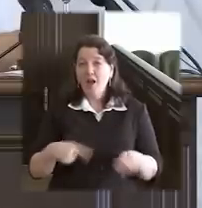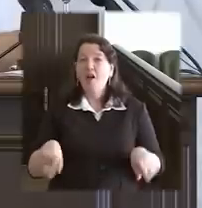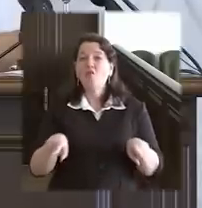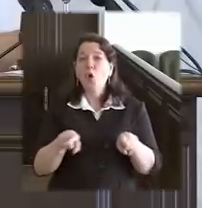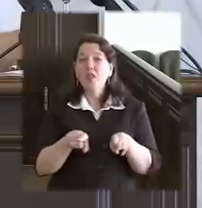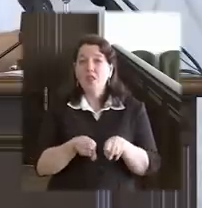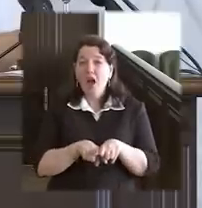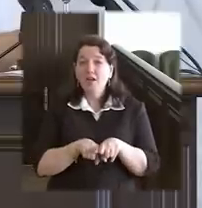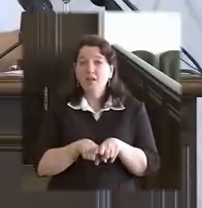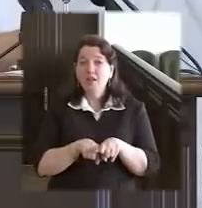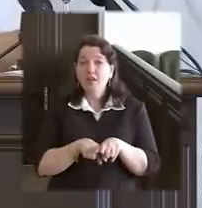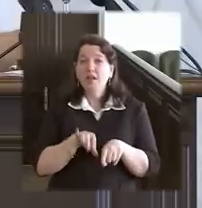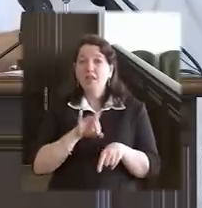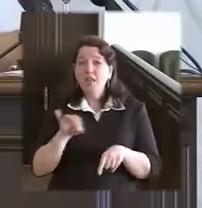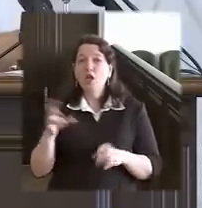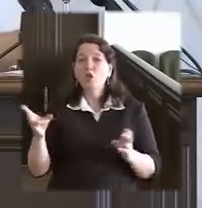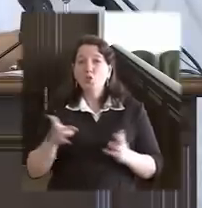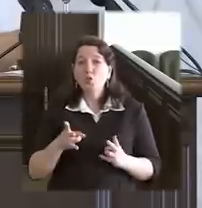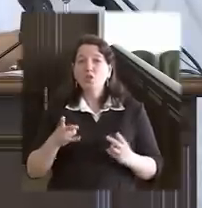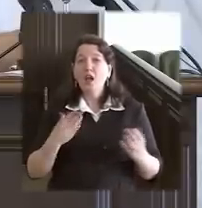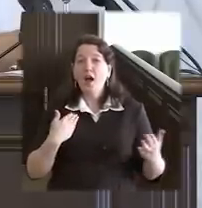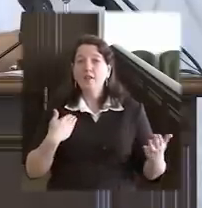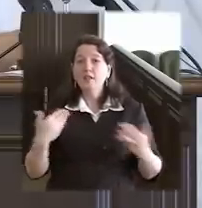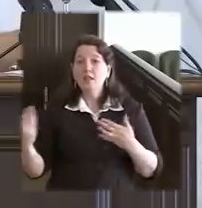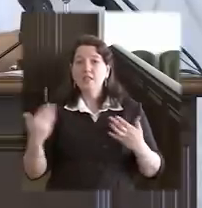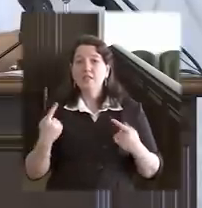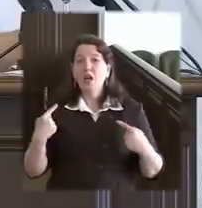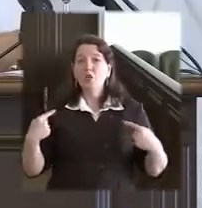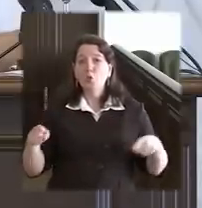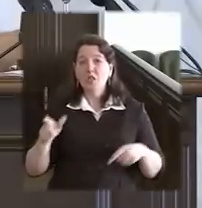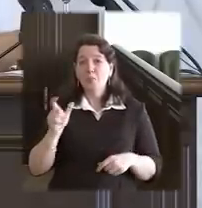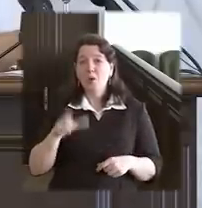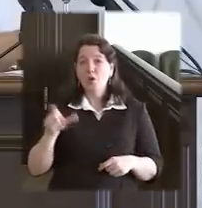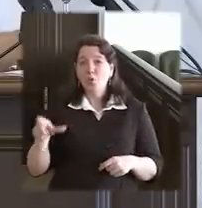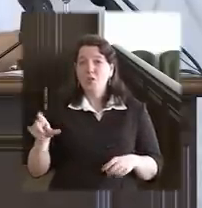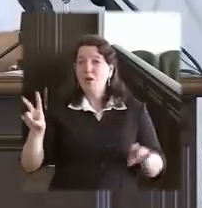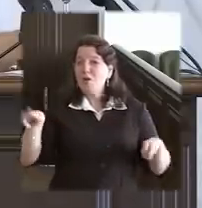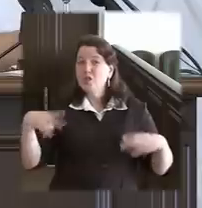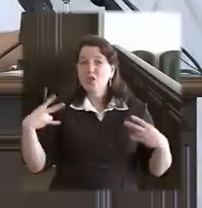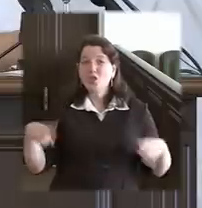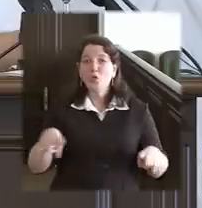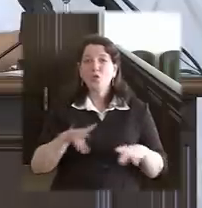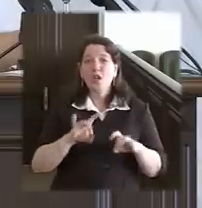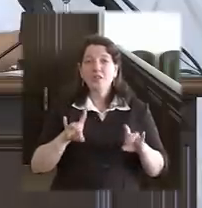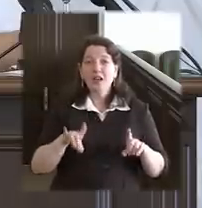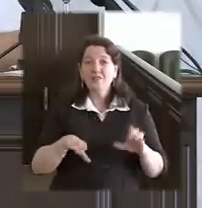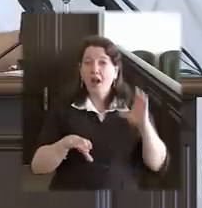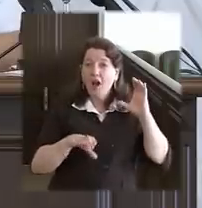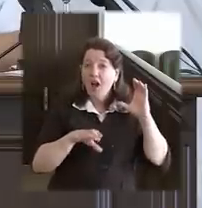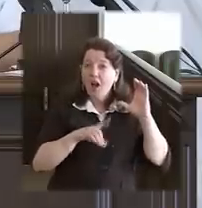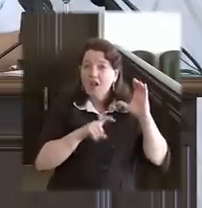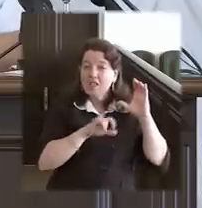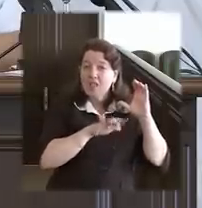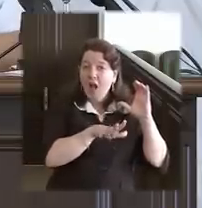так вот так и относись к другим людям. Не рассказывай о них.